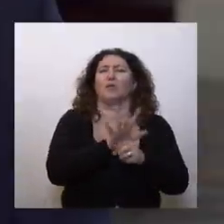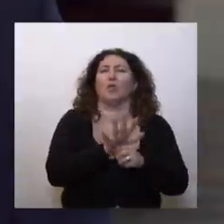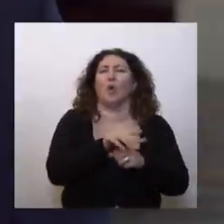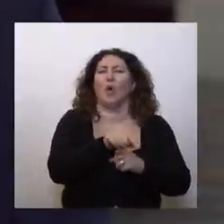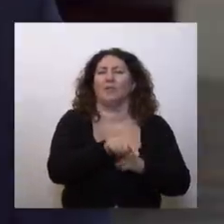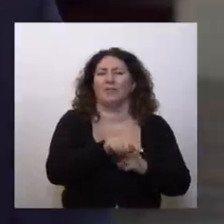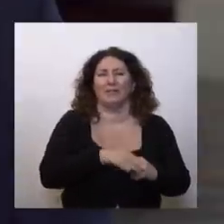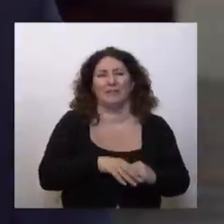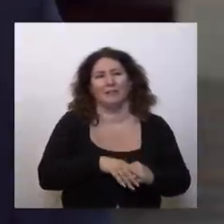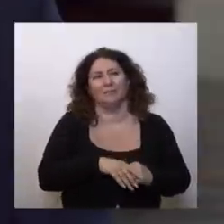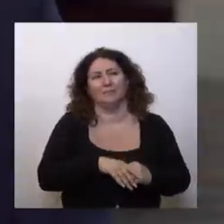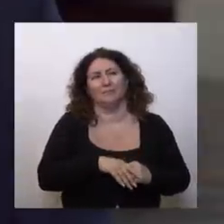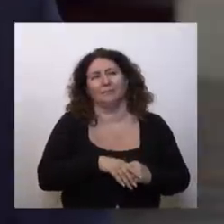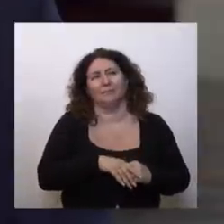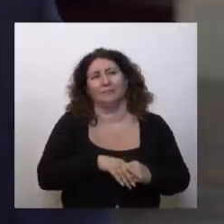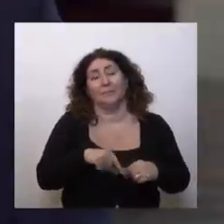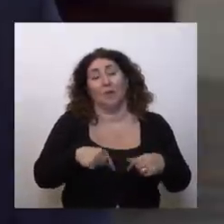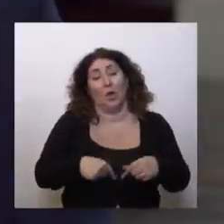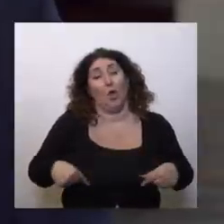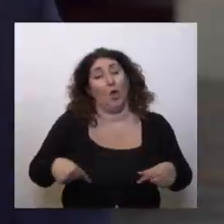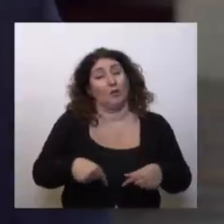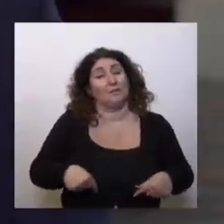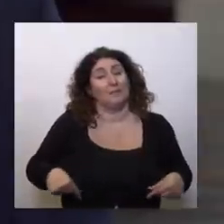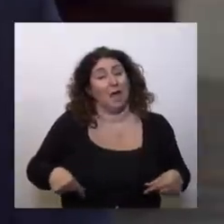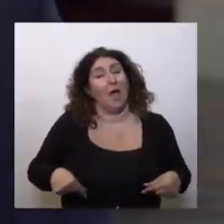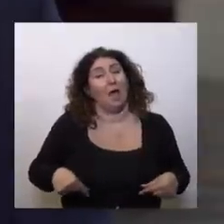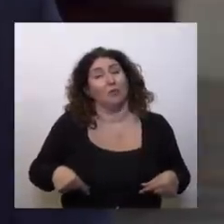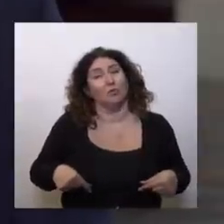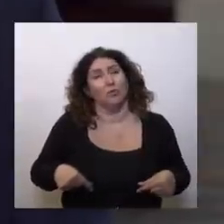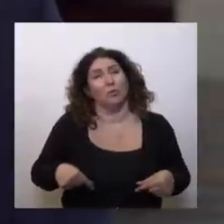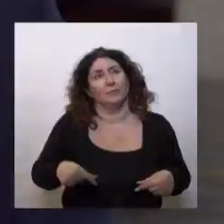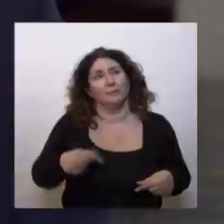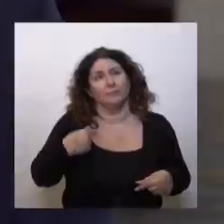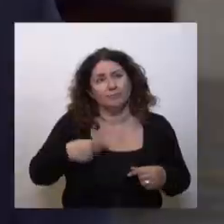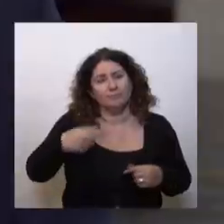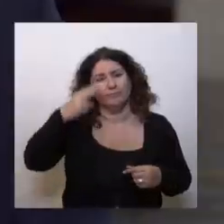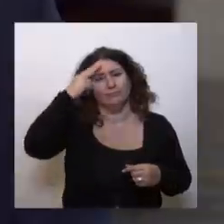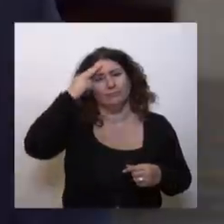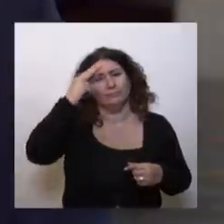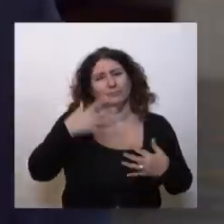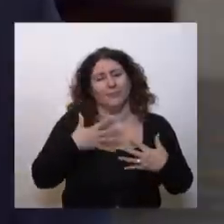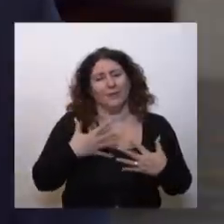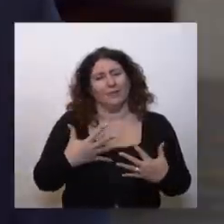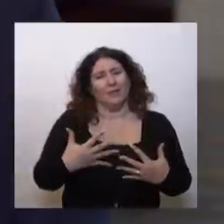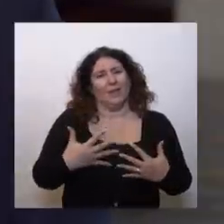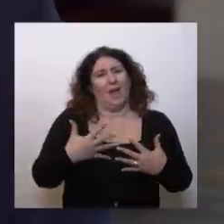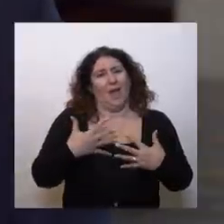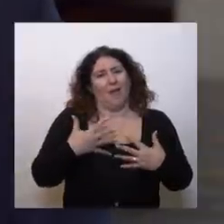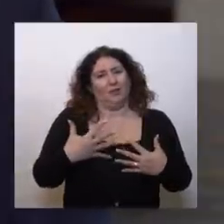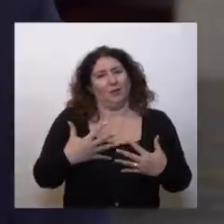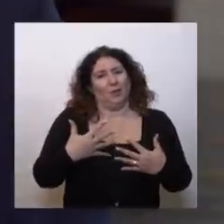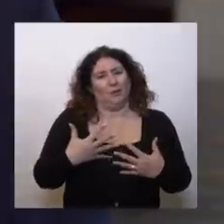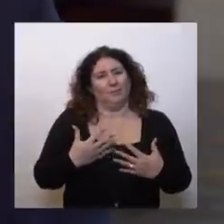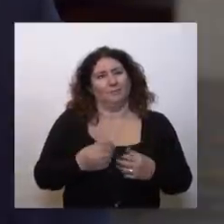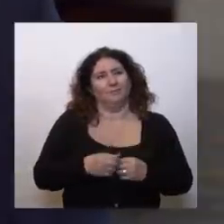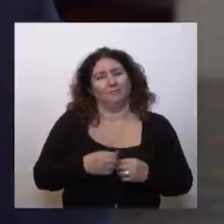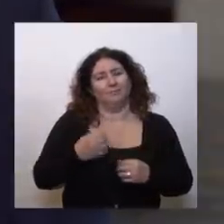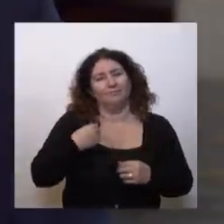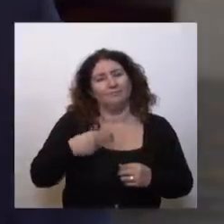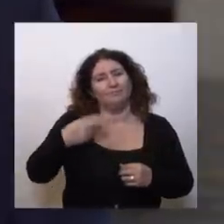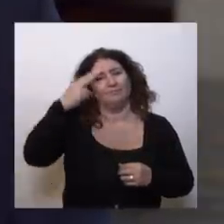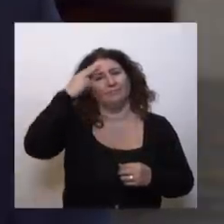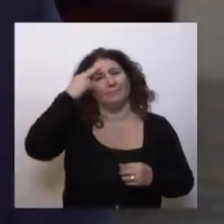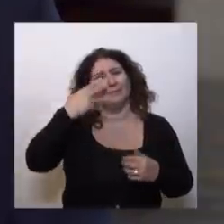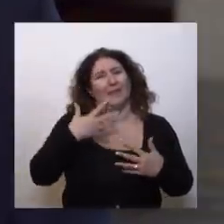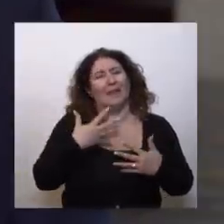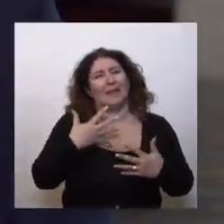Il costato fa venire in mente il fiato, fa venire in mente quella mancanza